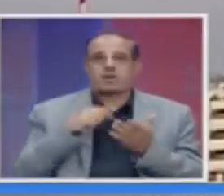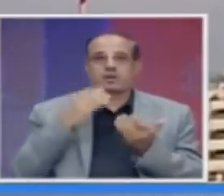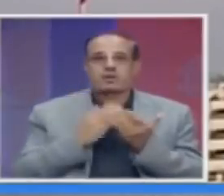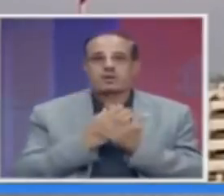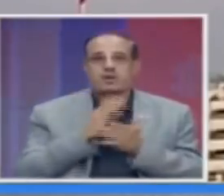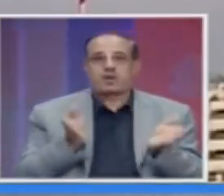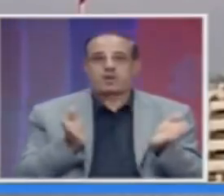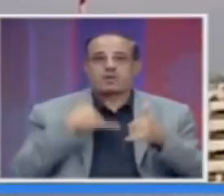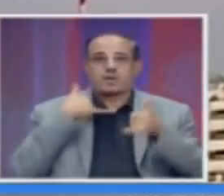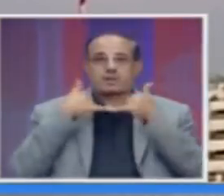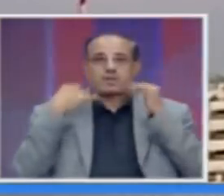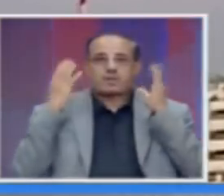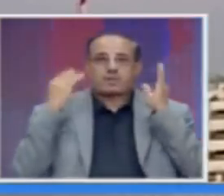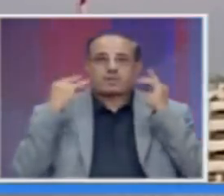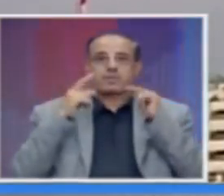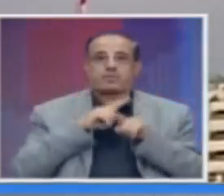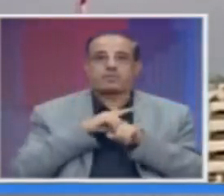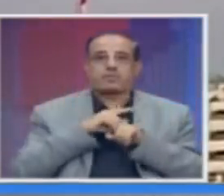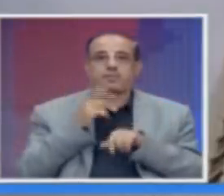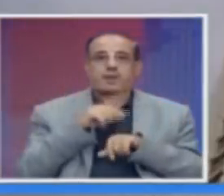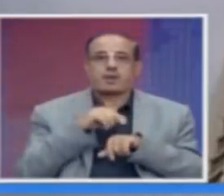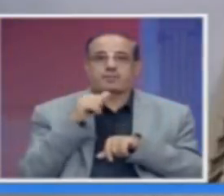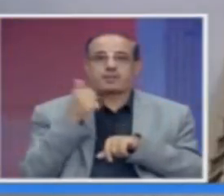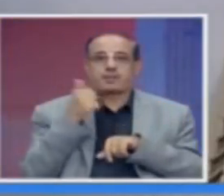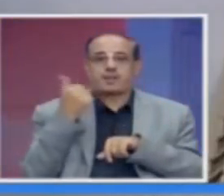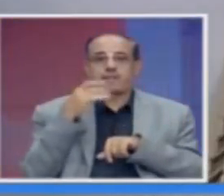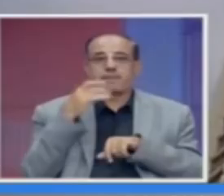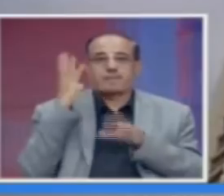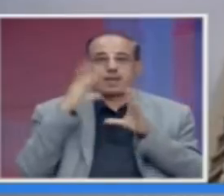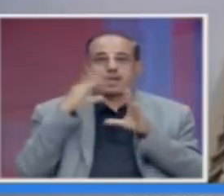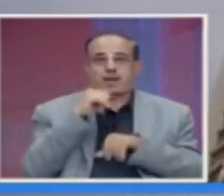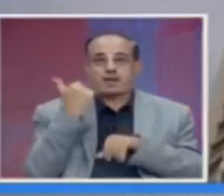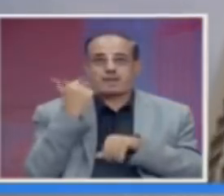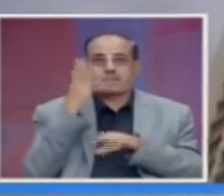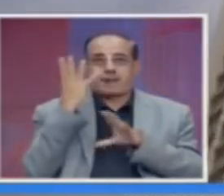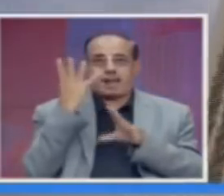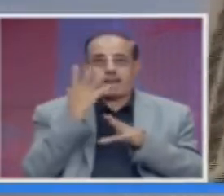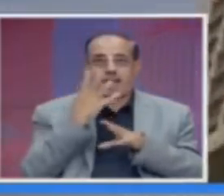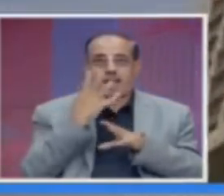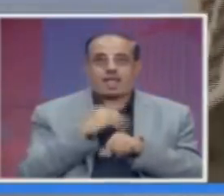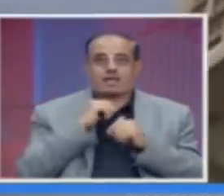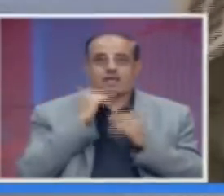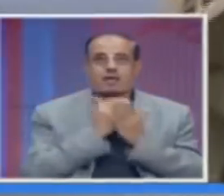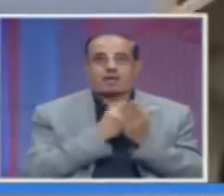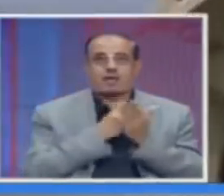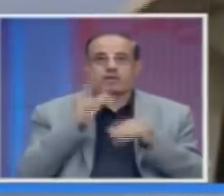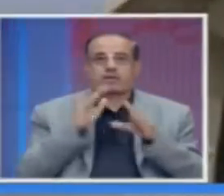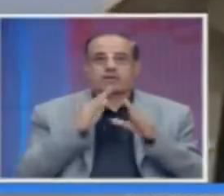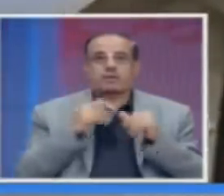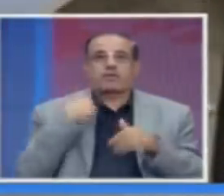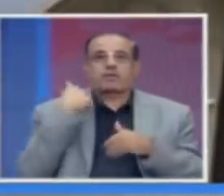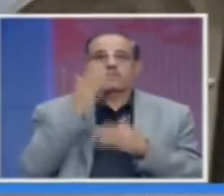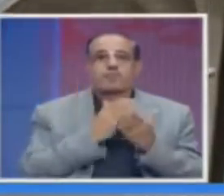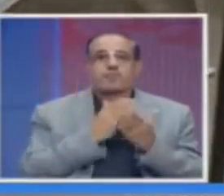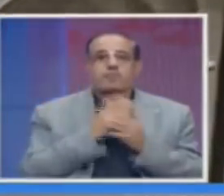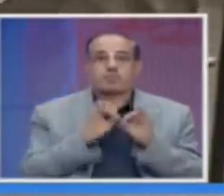بريد لإرسالها لمقر البعثة. وأكدت وزارة الخارجية أن غرفة عمليات الوزارة تتبع بدءا من مساء أمس